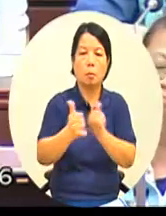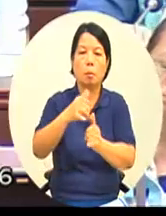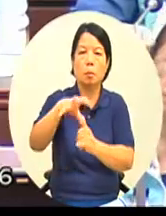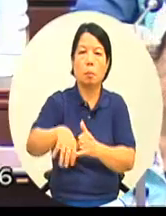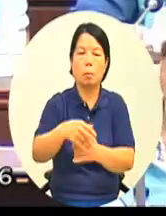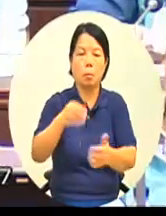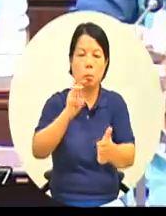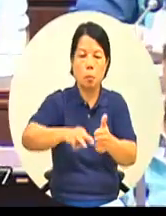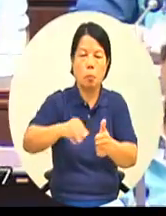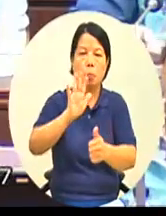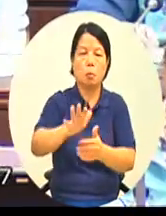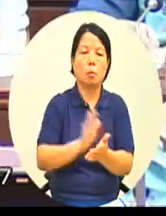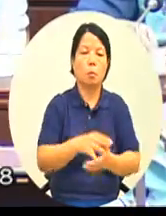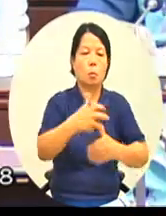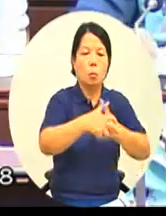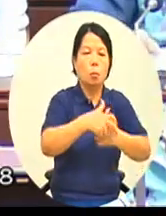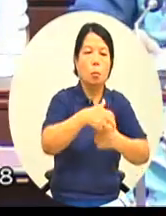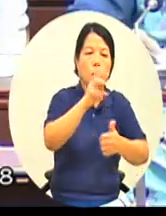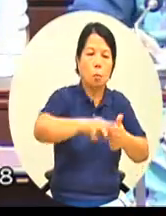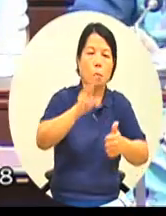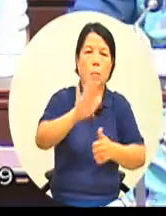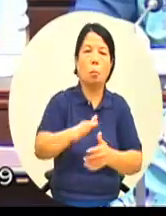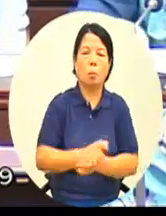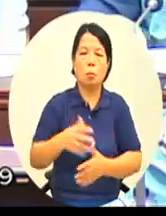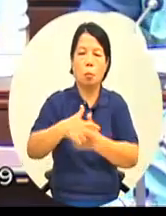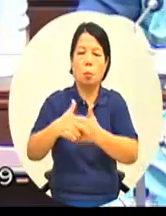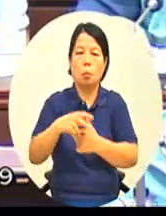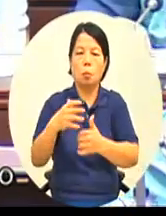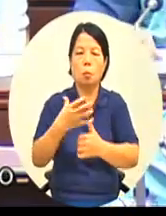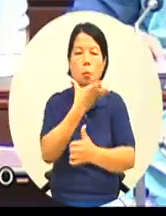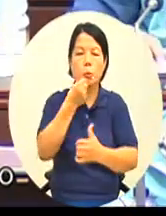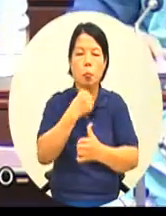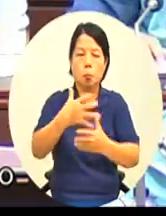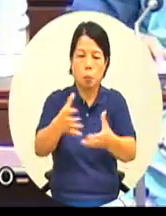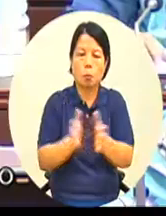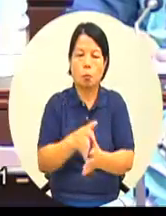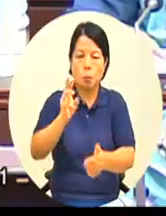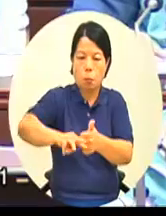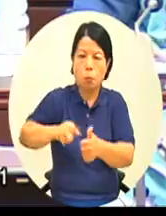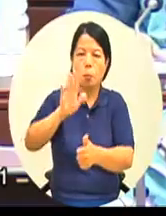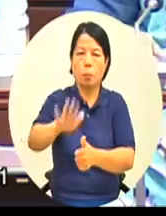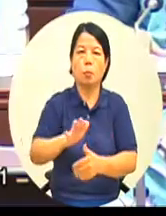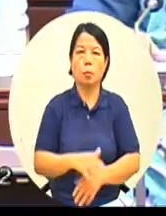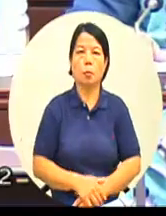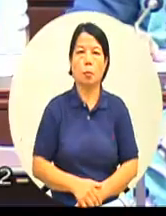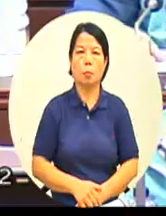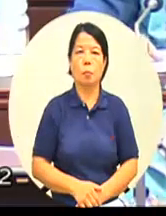训练之外，卫生局也有在做训练，卫福部也有在做训练啊。但是因为